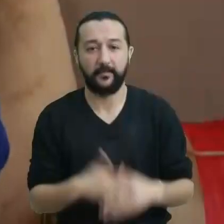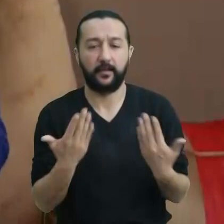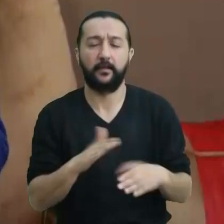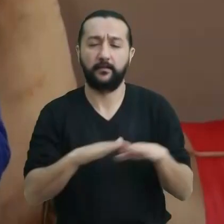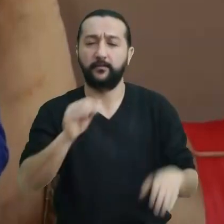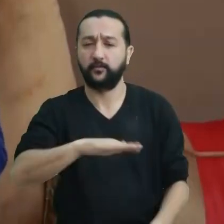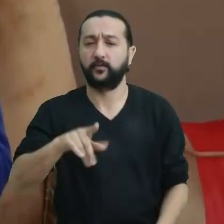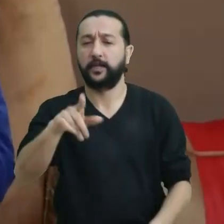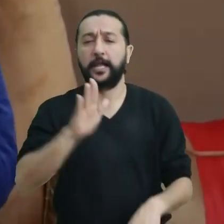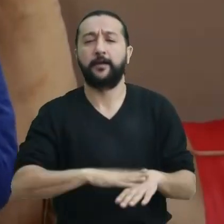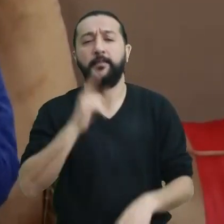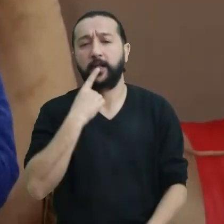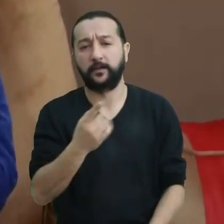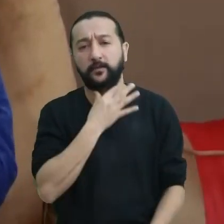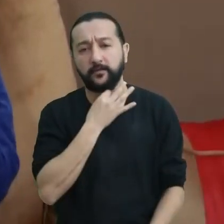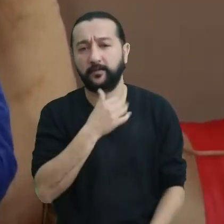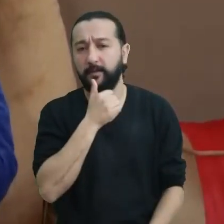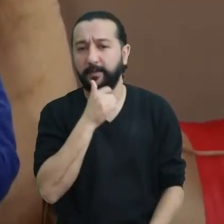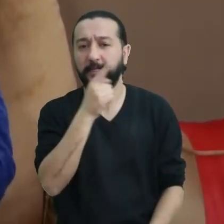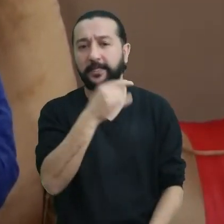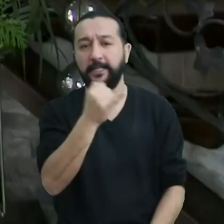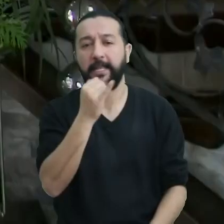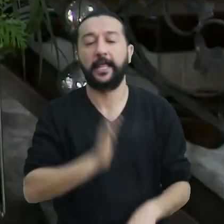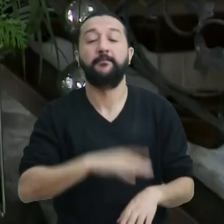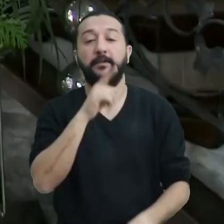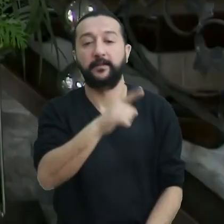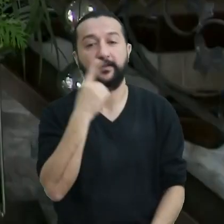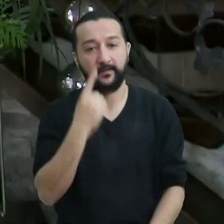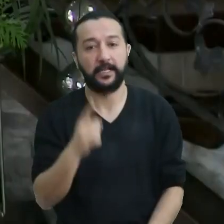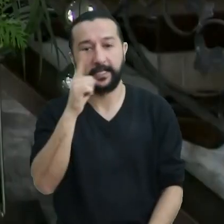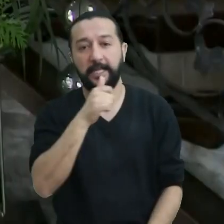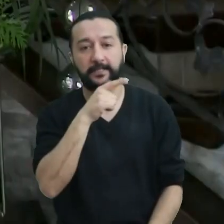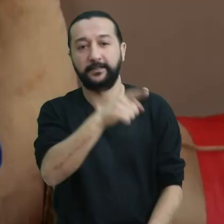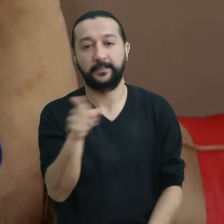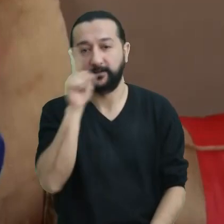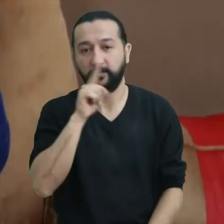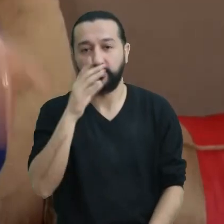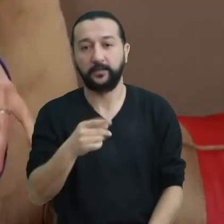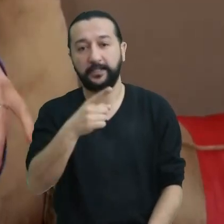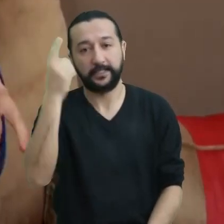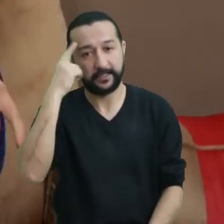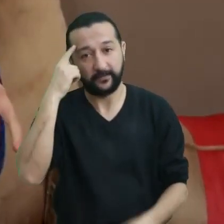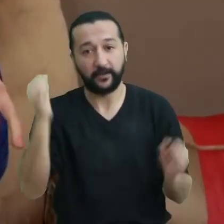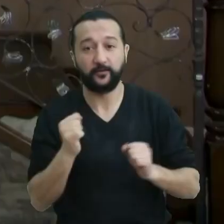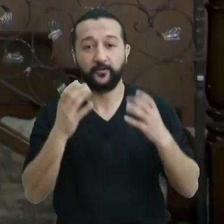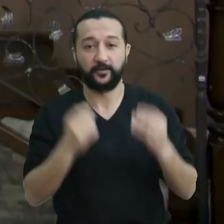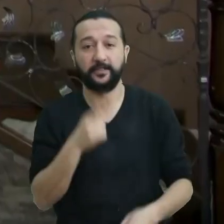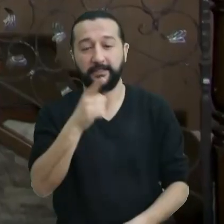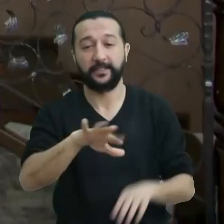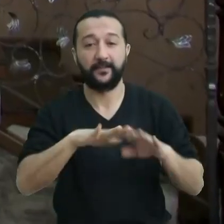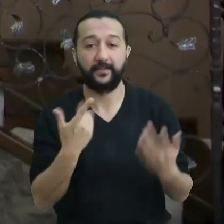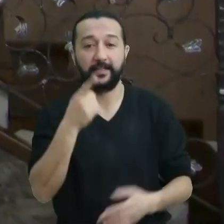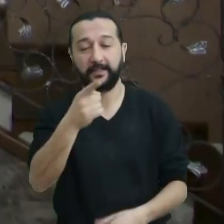Aa çocuklar yapmayın. Babacıkla dalga geçmeyin. Vallahi adam sizin yüzünüzden kafayı üşütecek. Ya